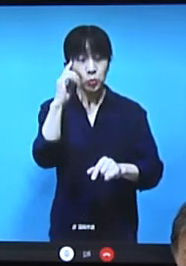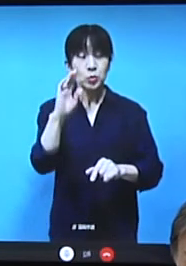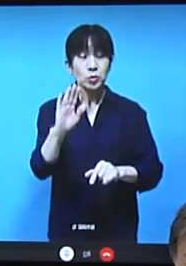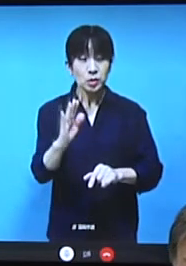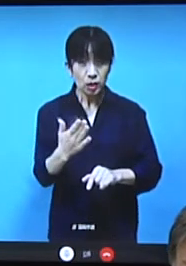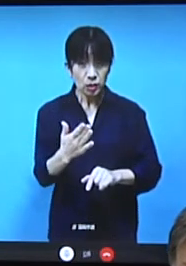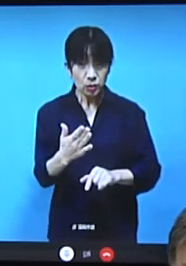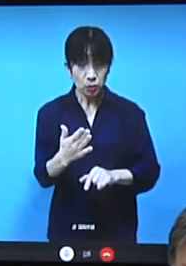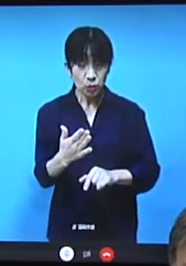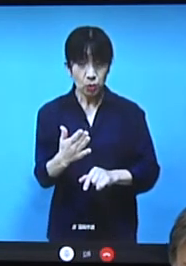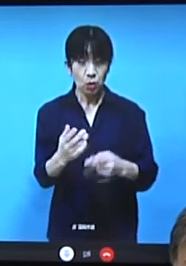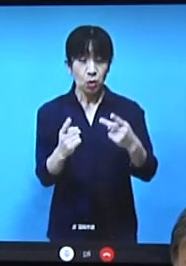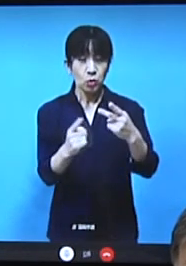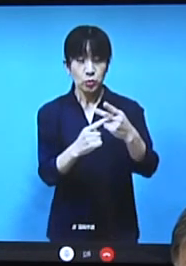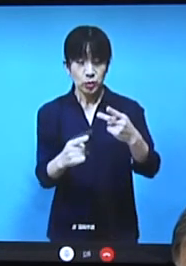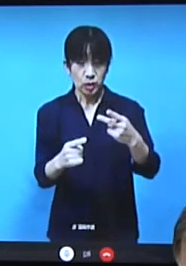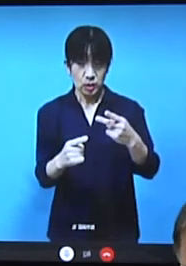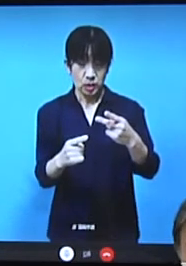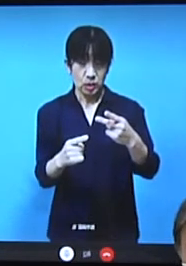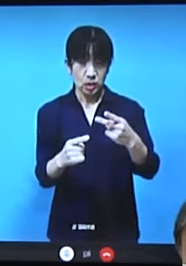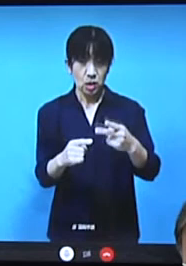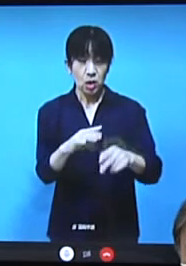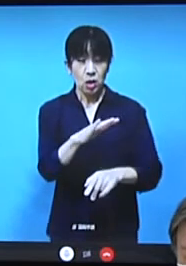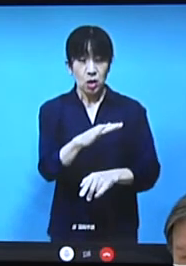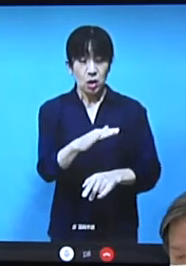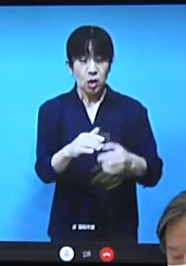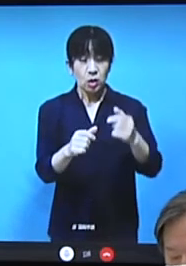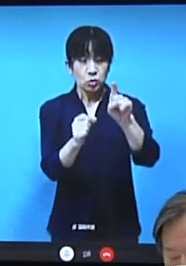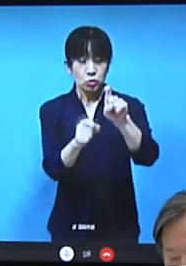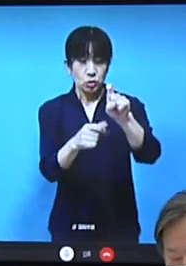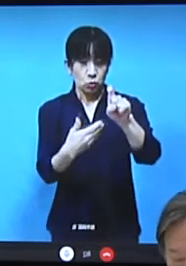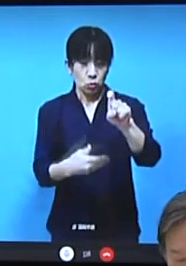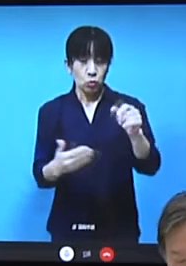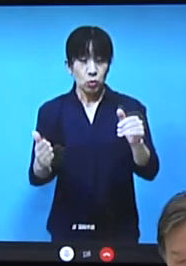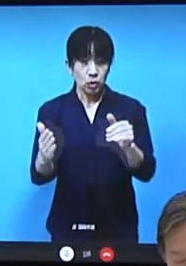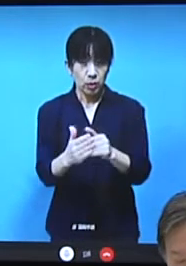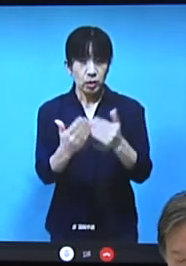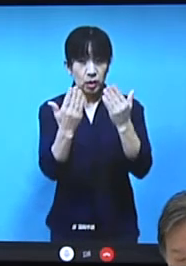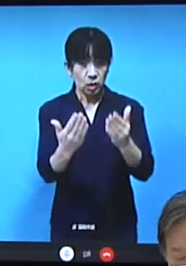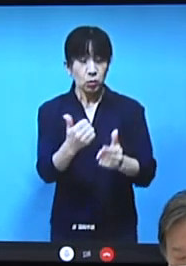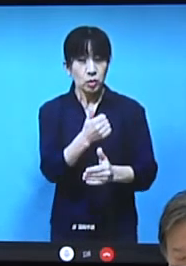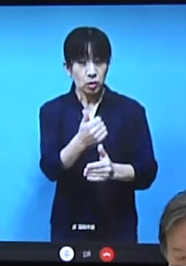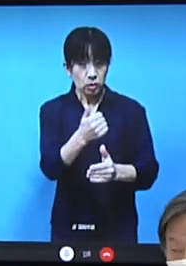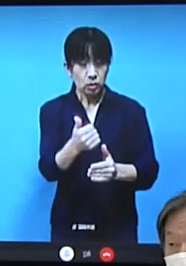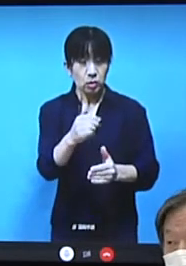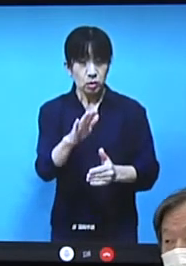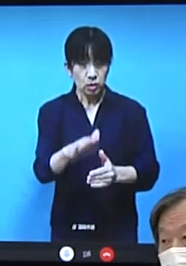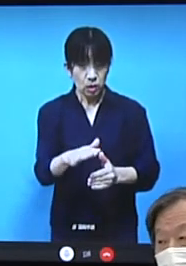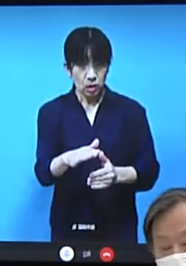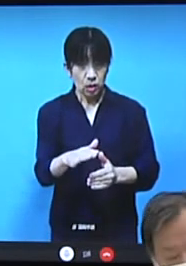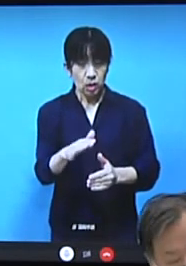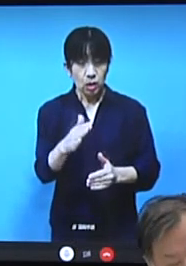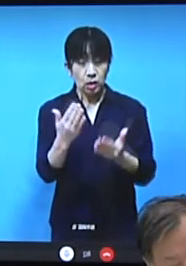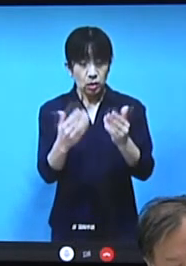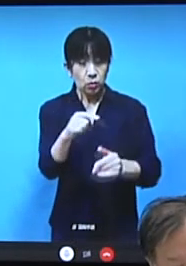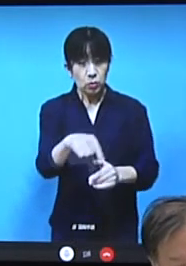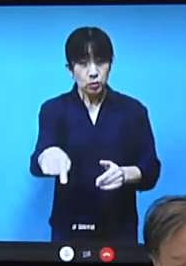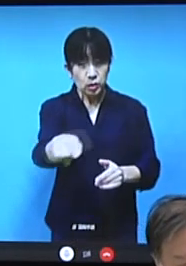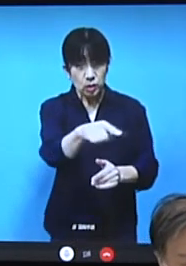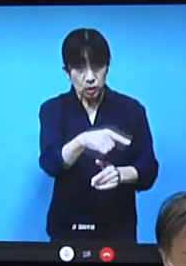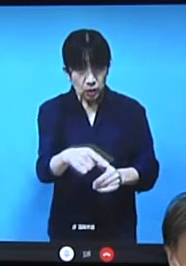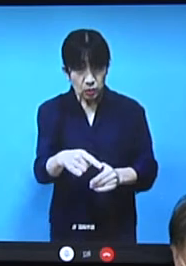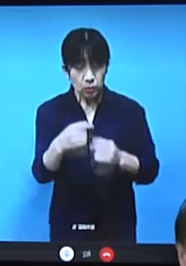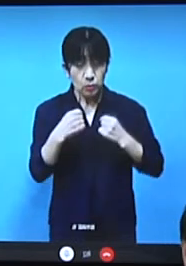9日まで安原小学校に通っていたということで、学校内での感染リスク等にはどのようにお考えなんで